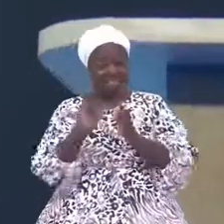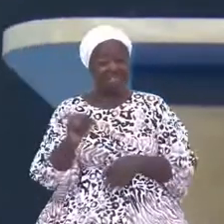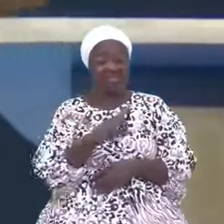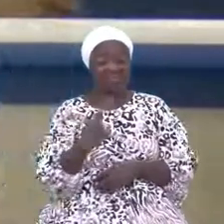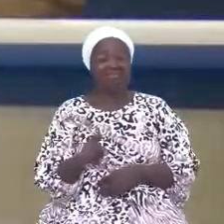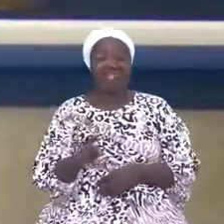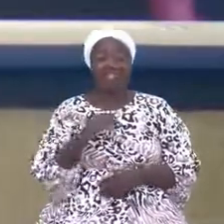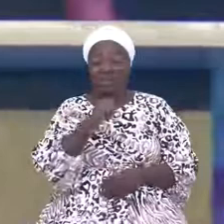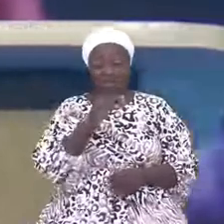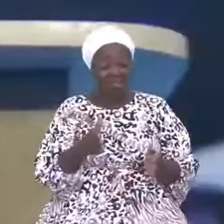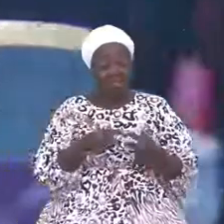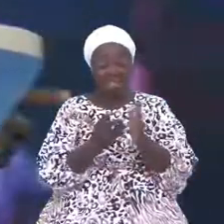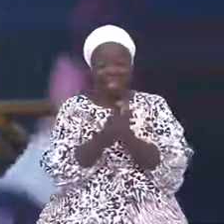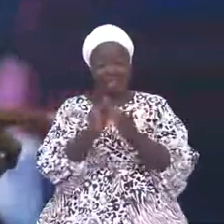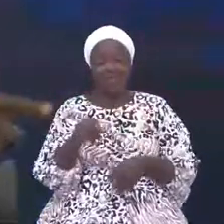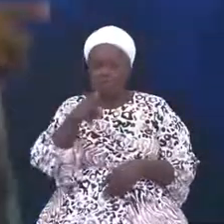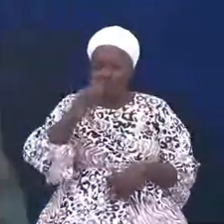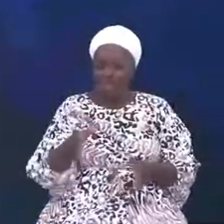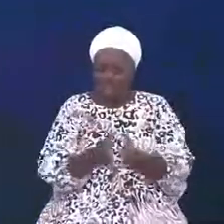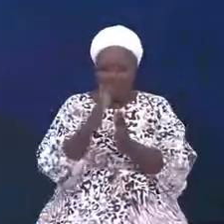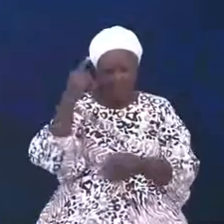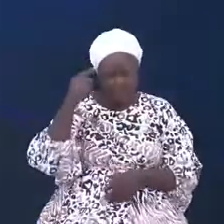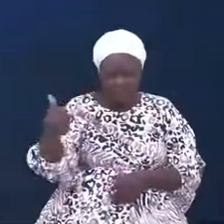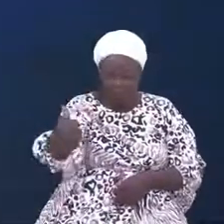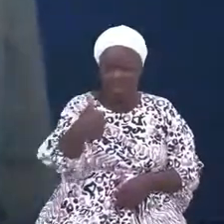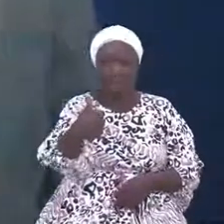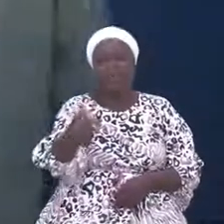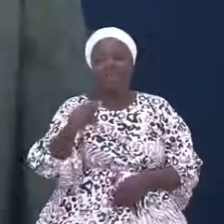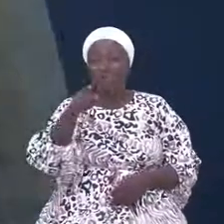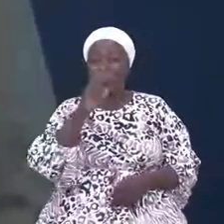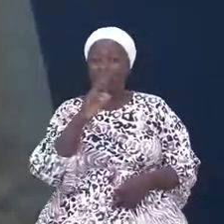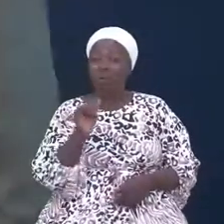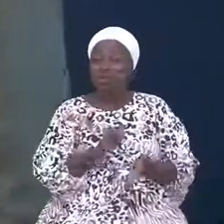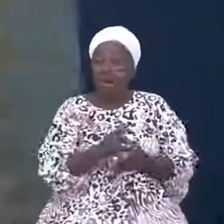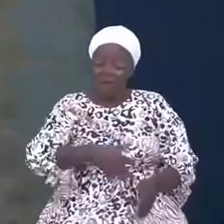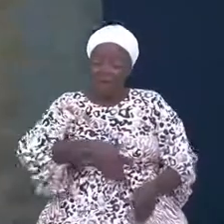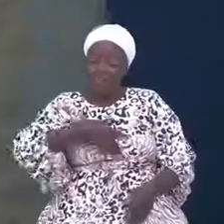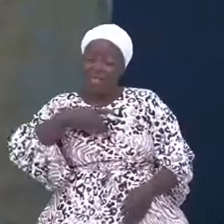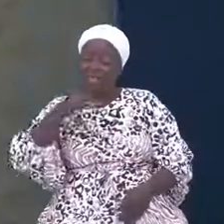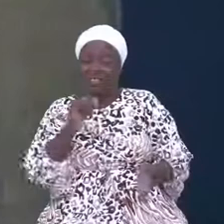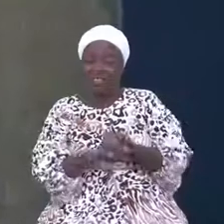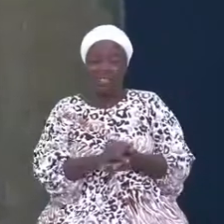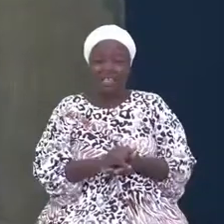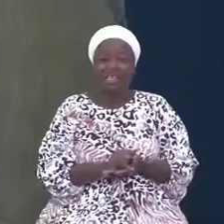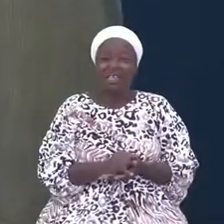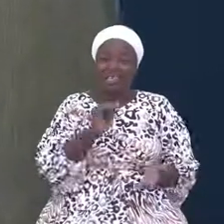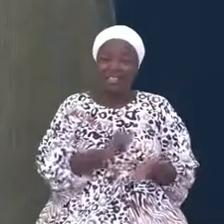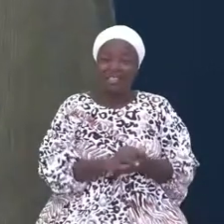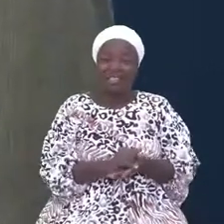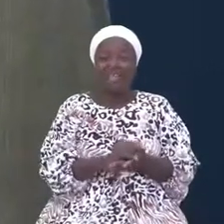dans le monde. Tu n'as pas encore commencé à demander. Tu dois demander pour toi-même. C'est toi